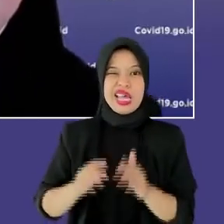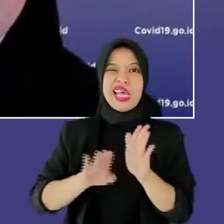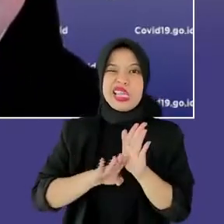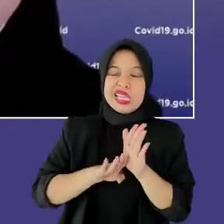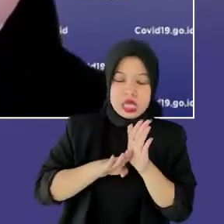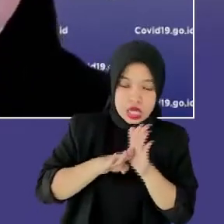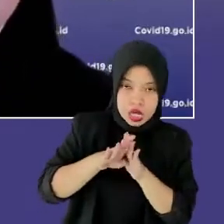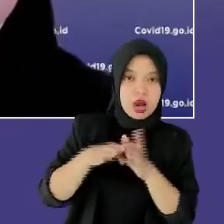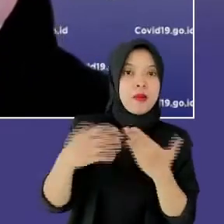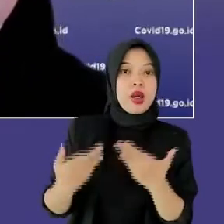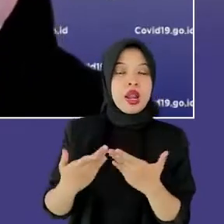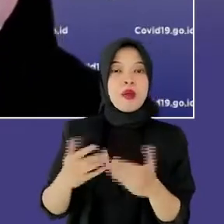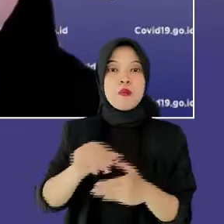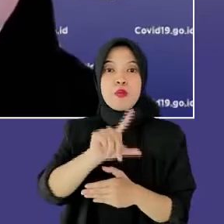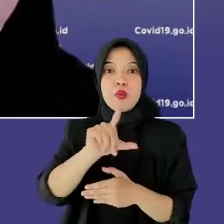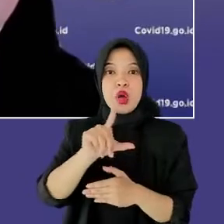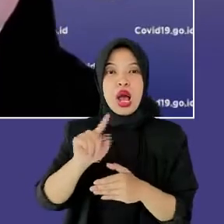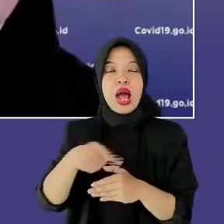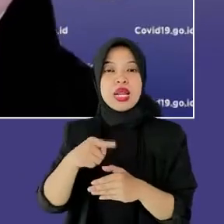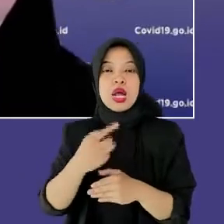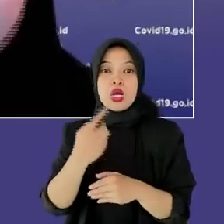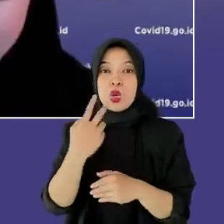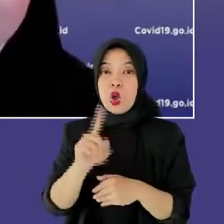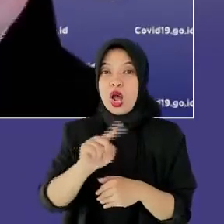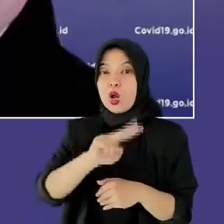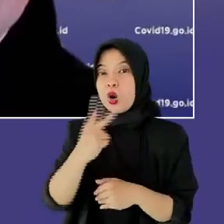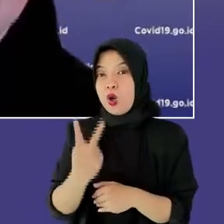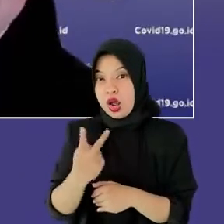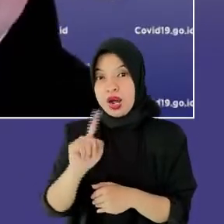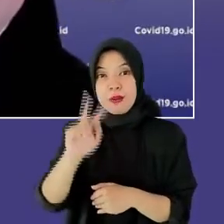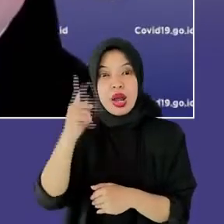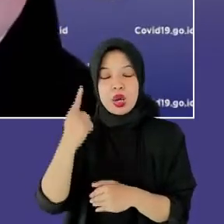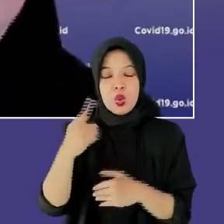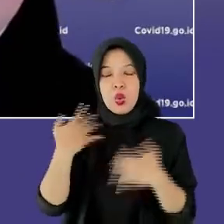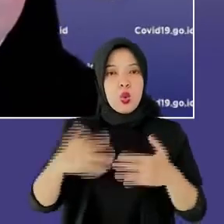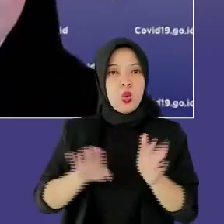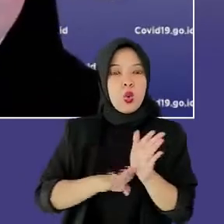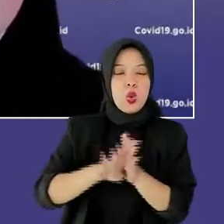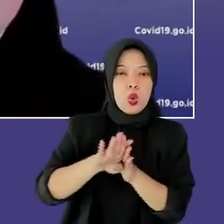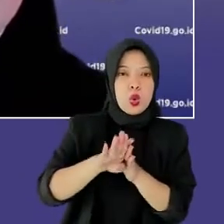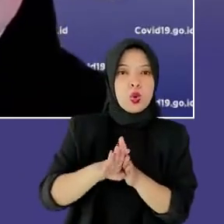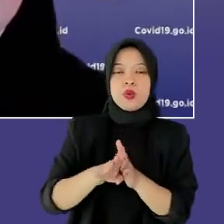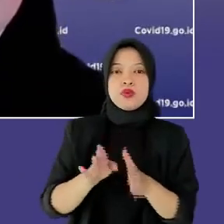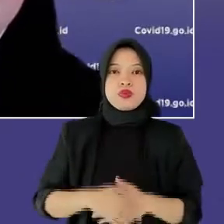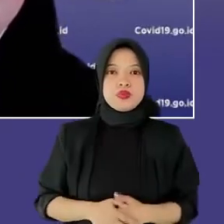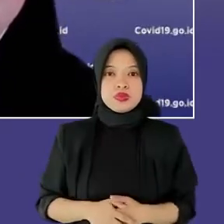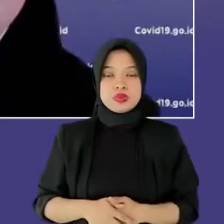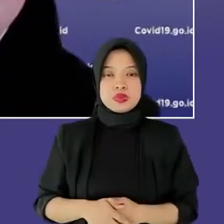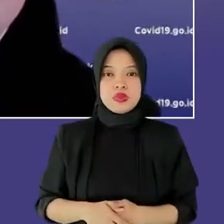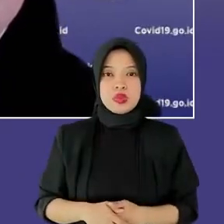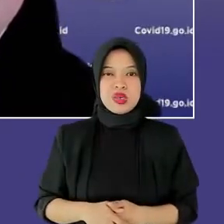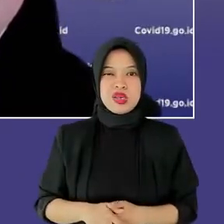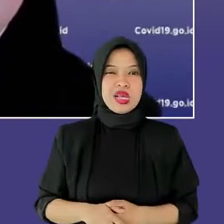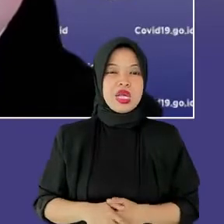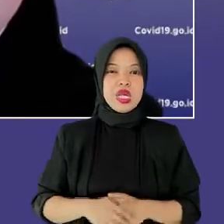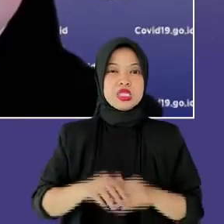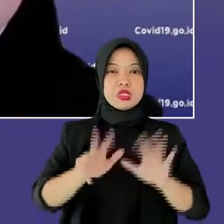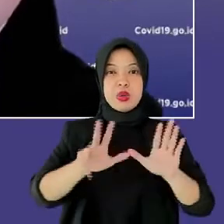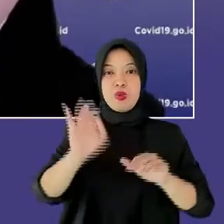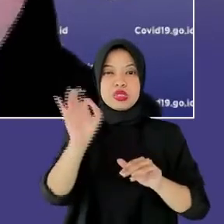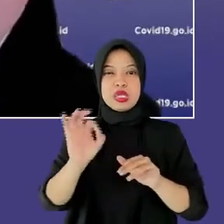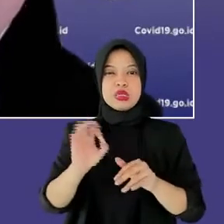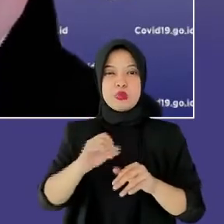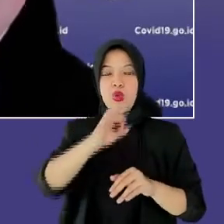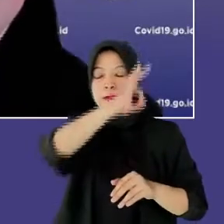paling tinggi, kejadian adalah di wave yang kedua ini, gelombang kedua kemarin ya sebetulnya. Kita sebelumnya nggak pernah sampai di angka